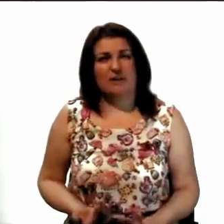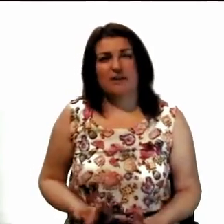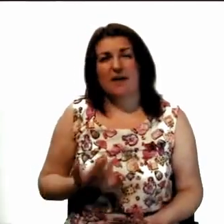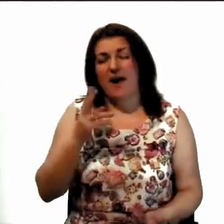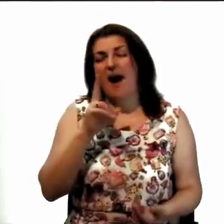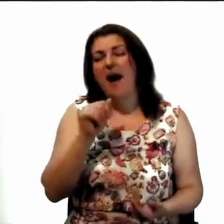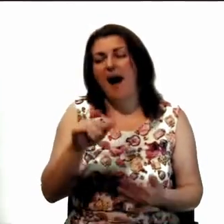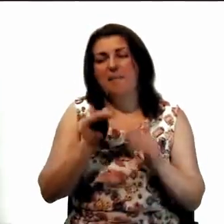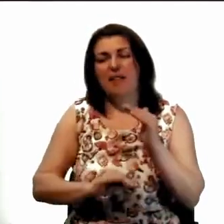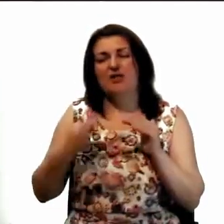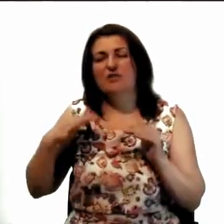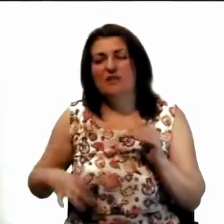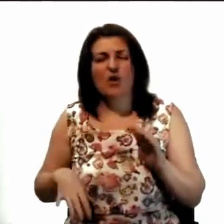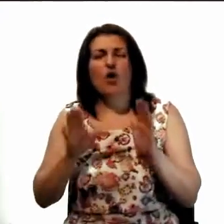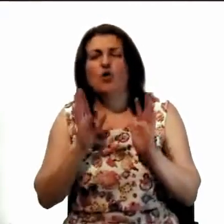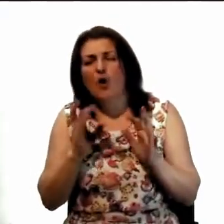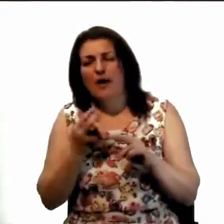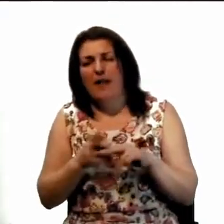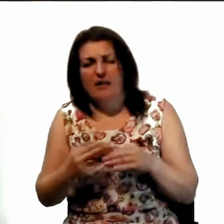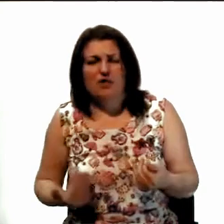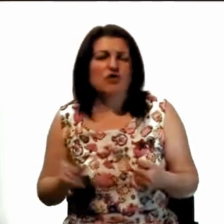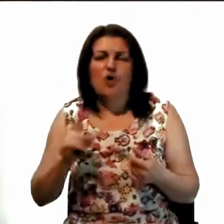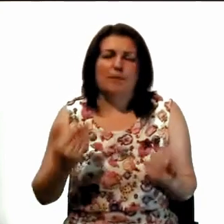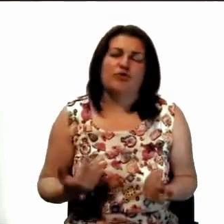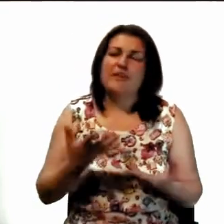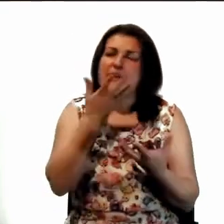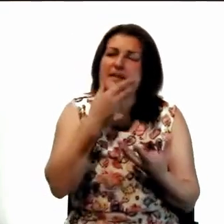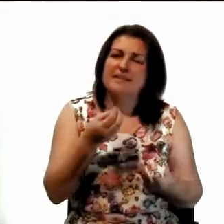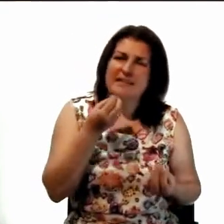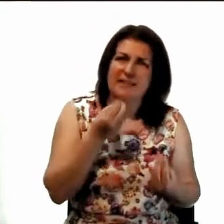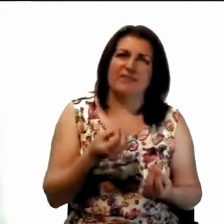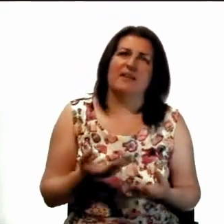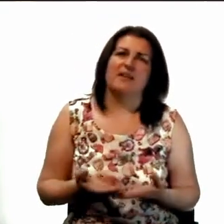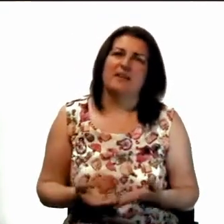как младший сын, только для этой жизни, чтобы жить красиво,